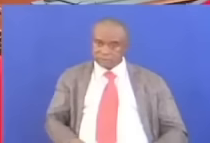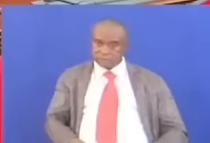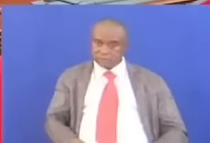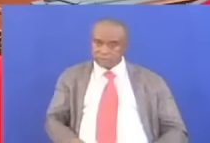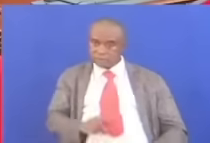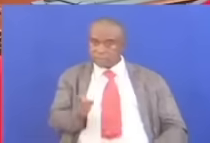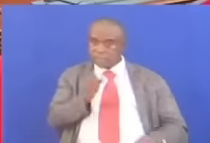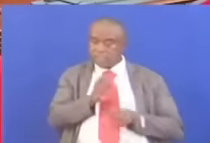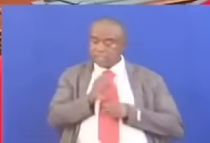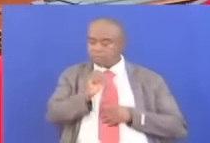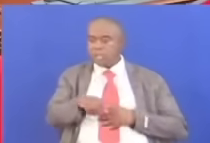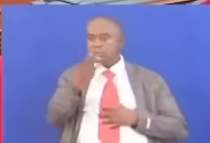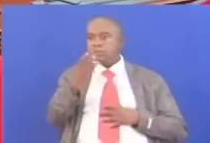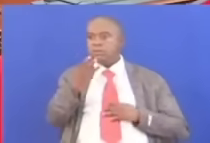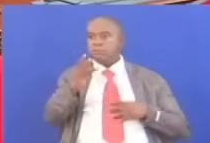nau